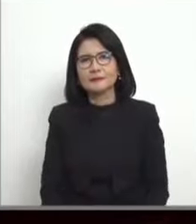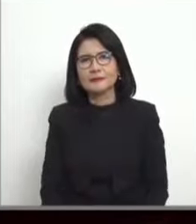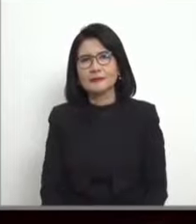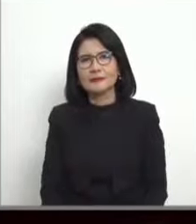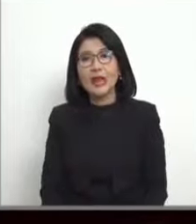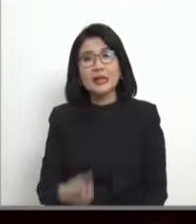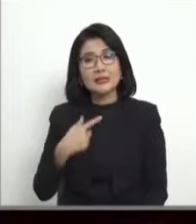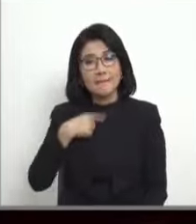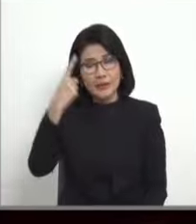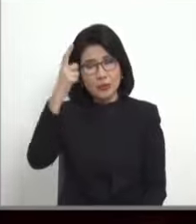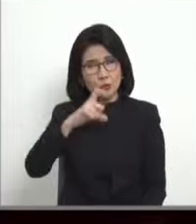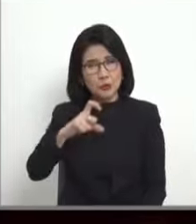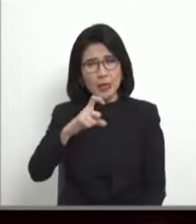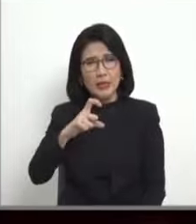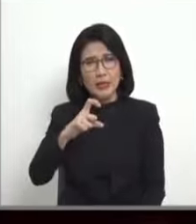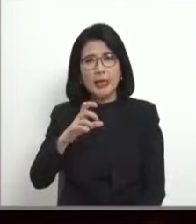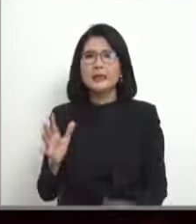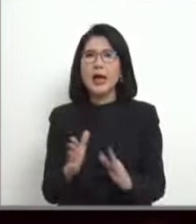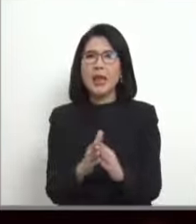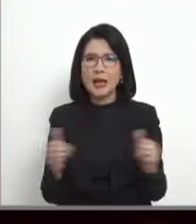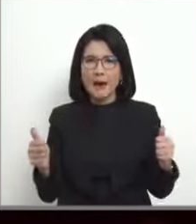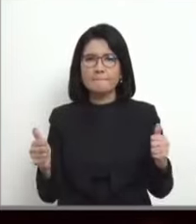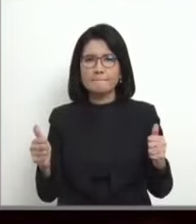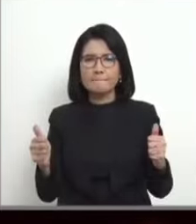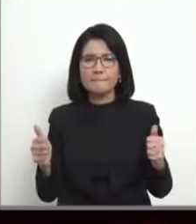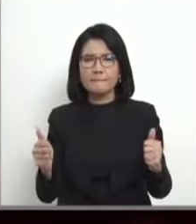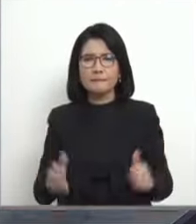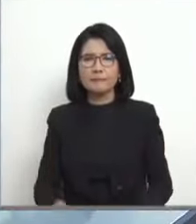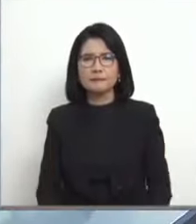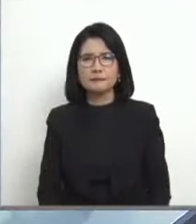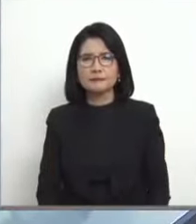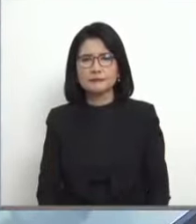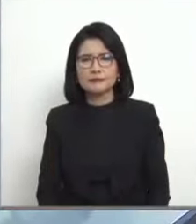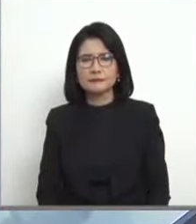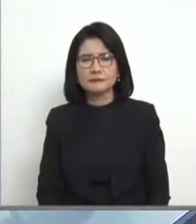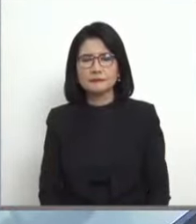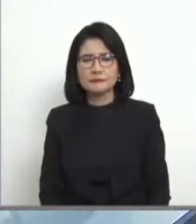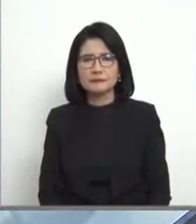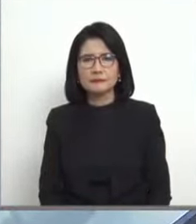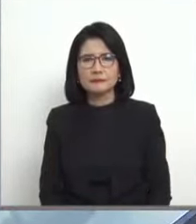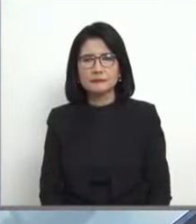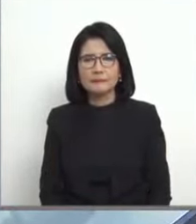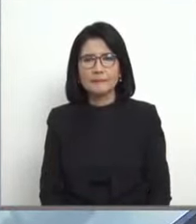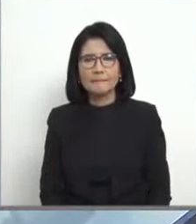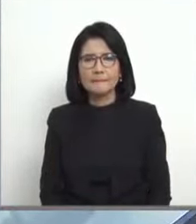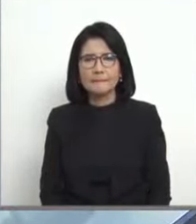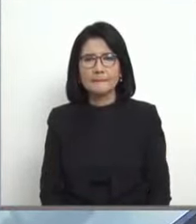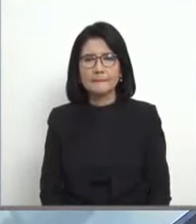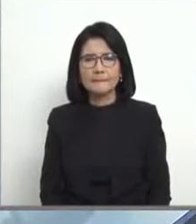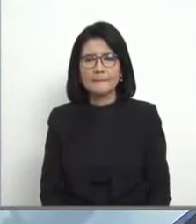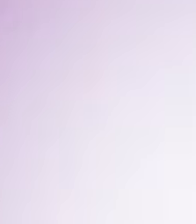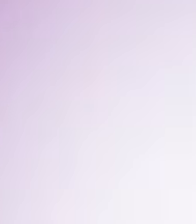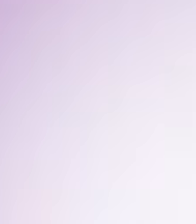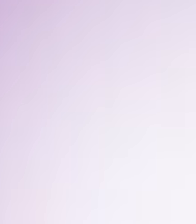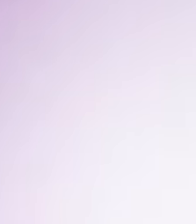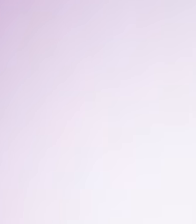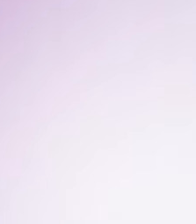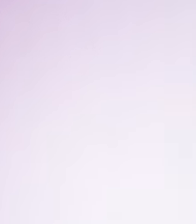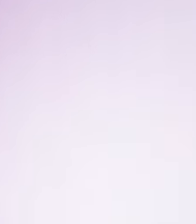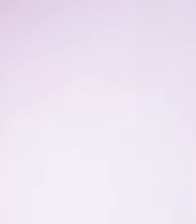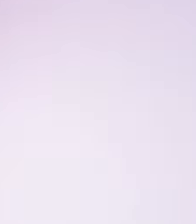cara yang cukup komprehensif untuk merespon persoalan P waktunya habis bapak oke sekarang